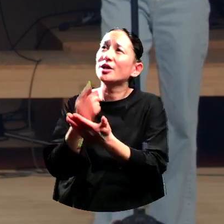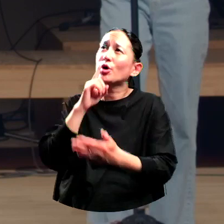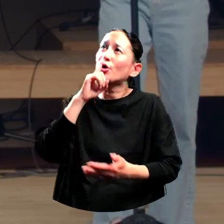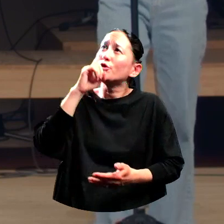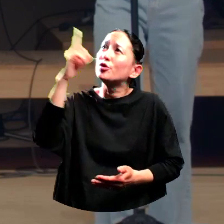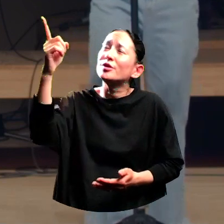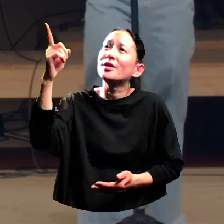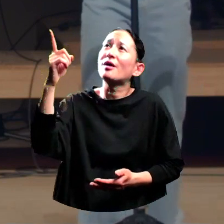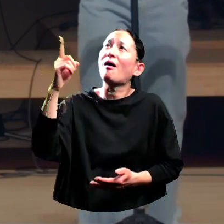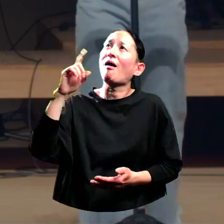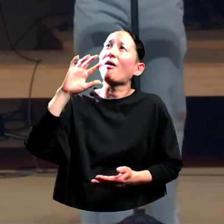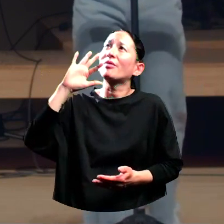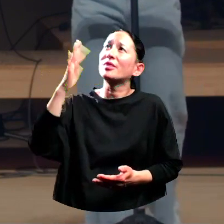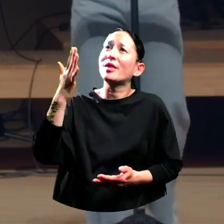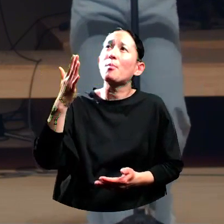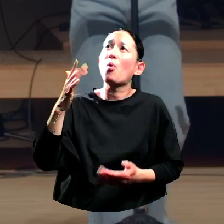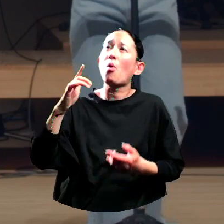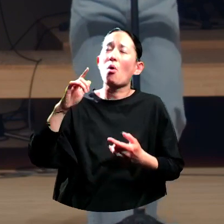い、あざけった。